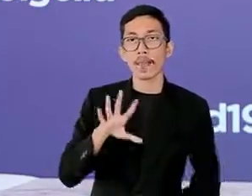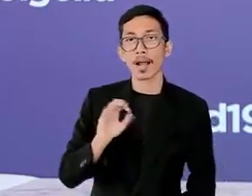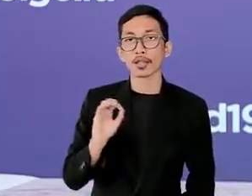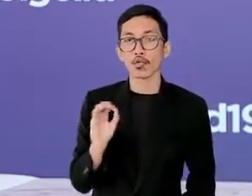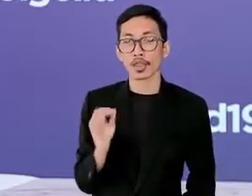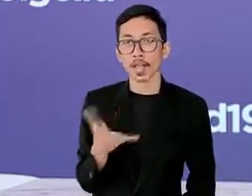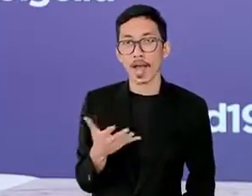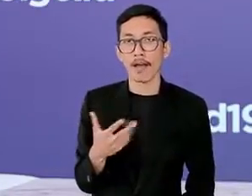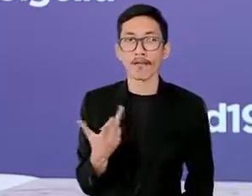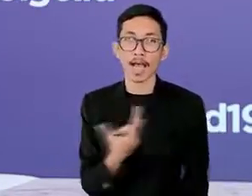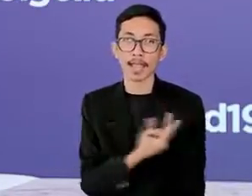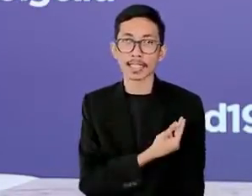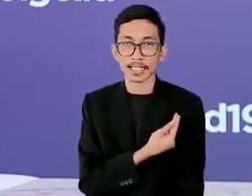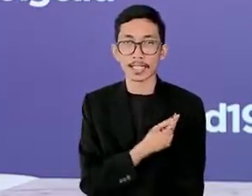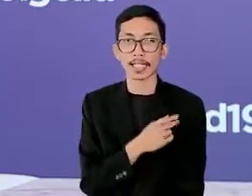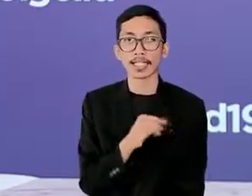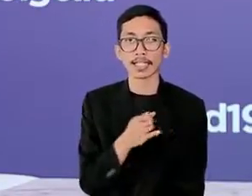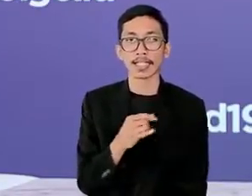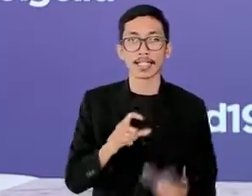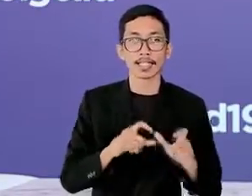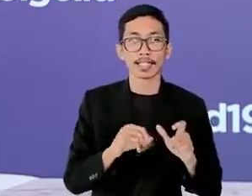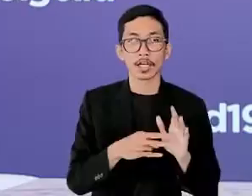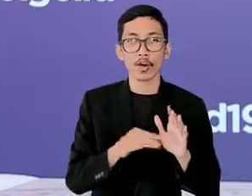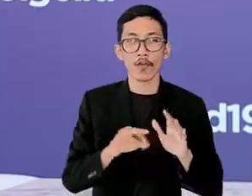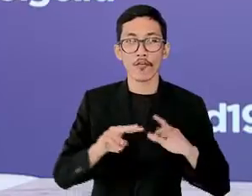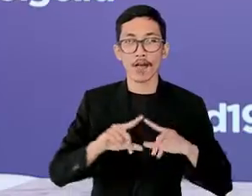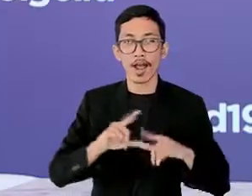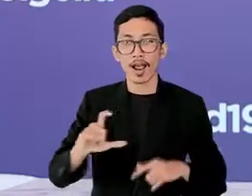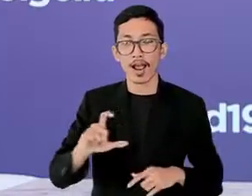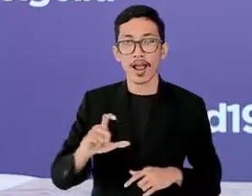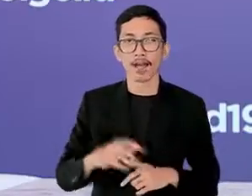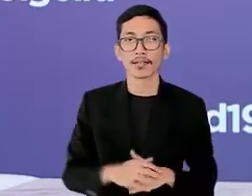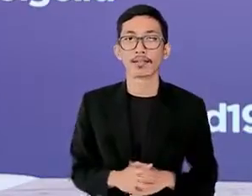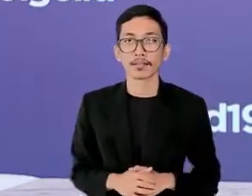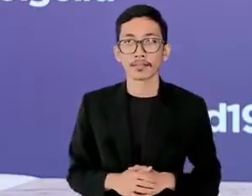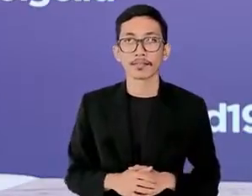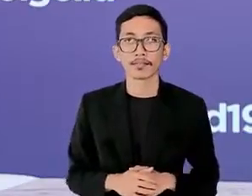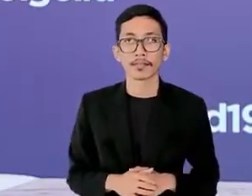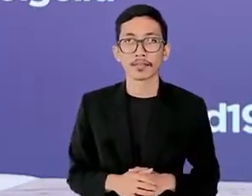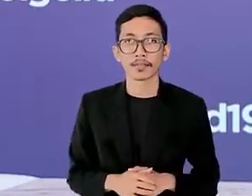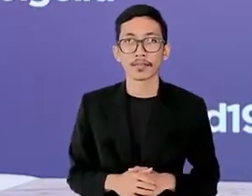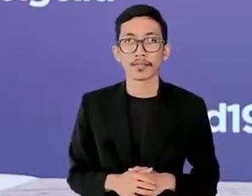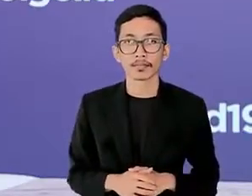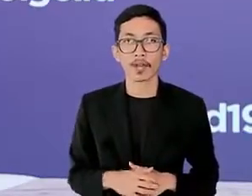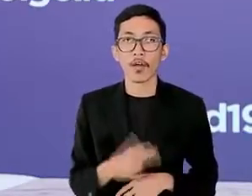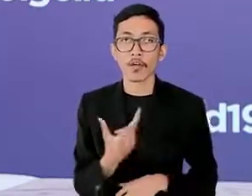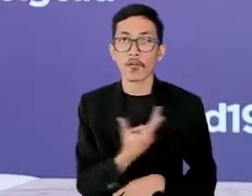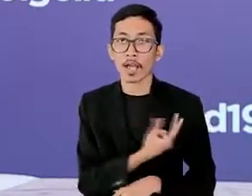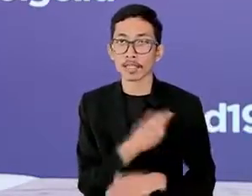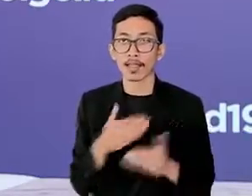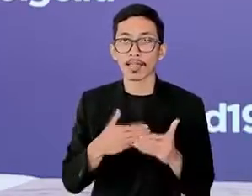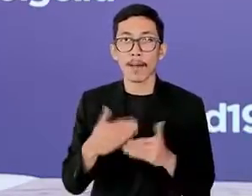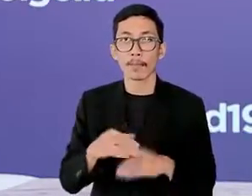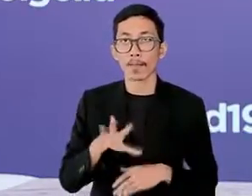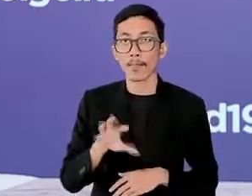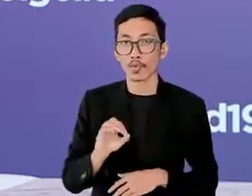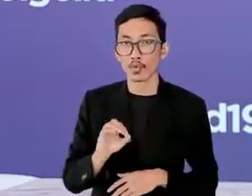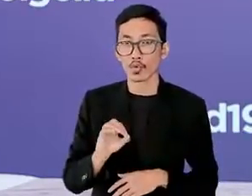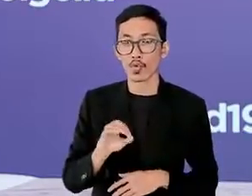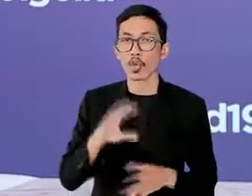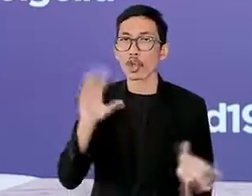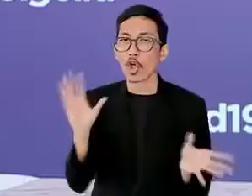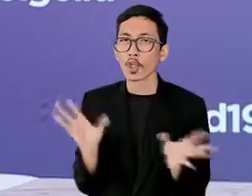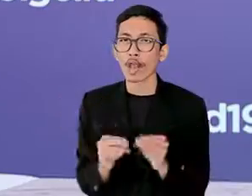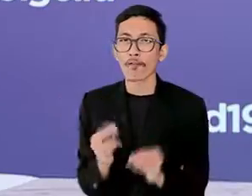synovate kedatangan vaksin covert 19 tahap ke-50 ini membuat Indonesia telah menerima